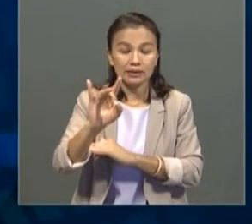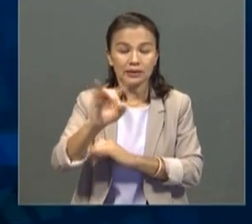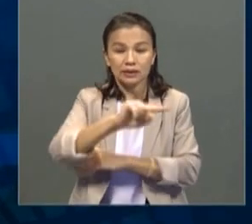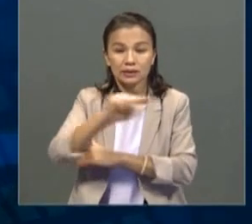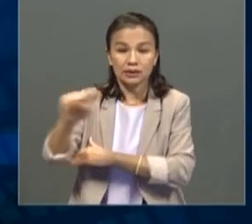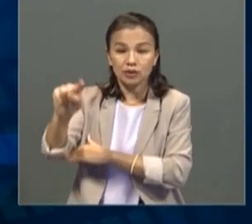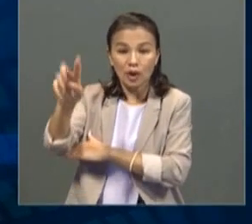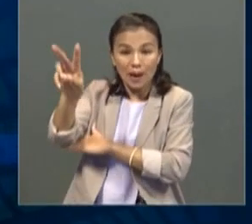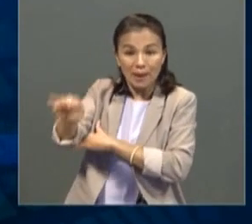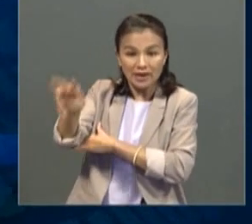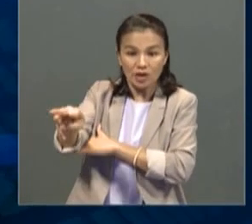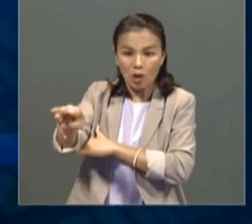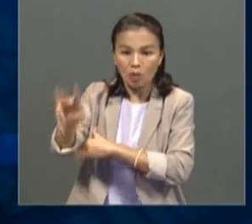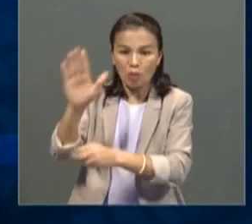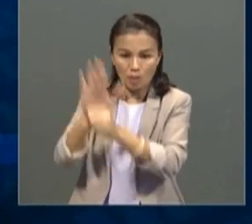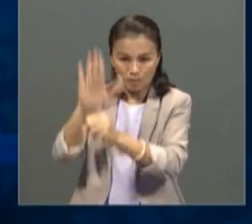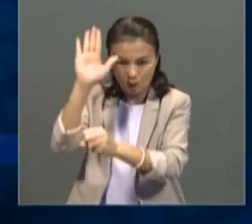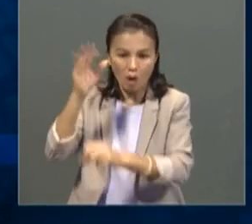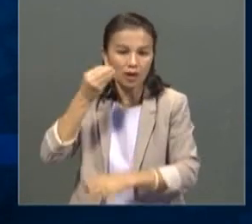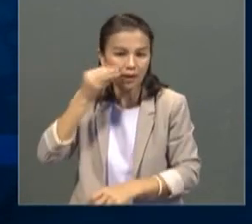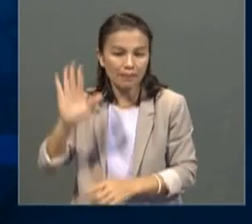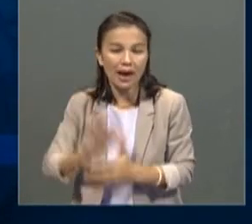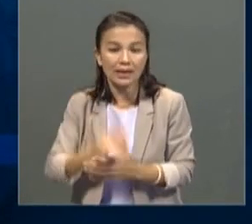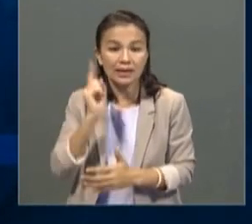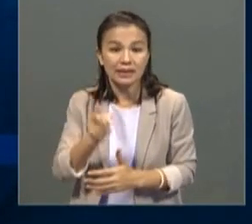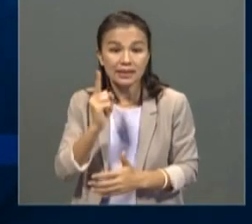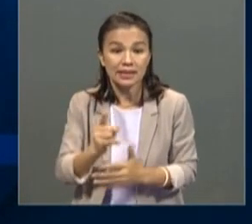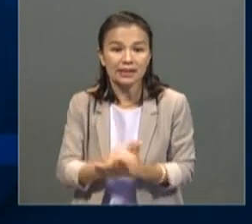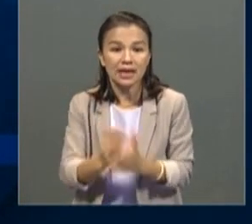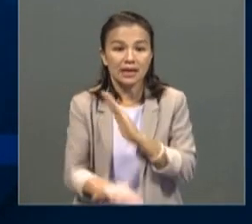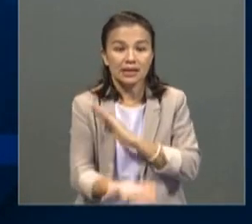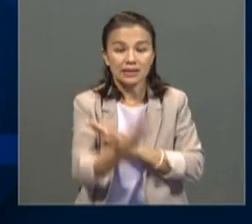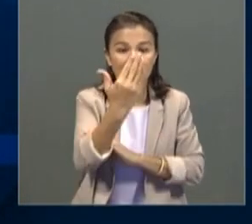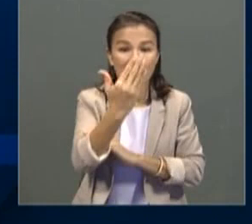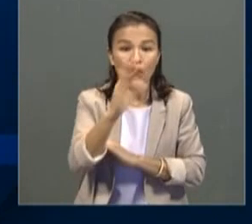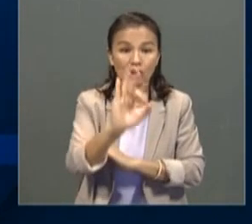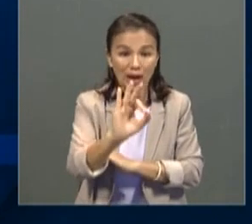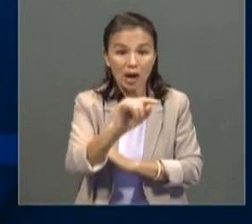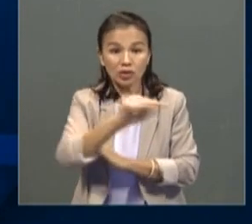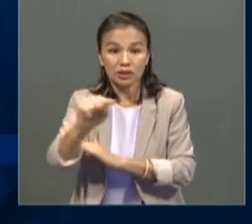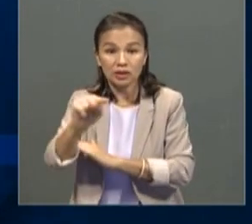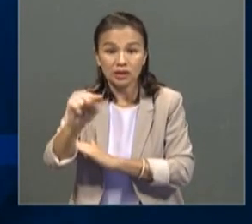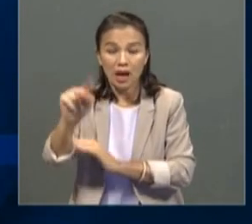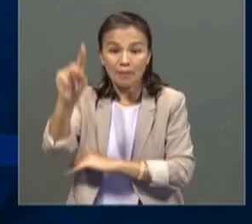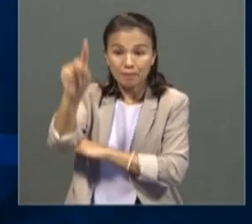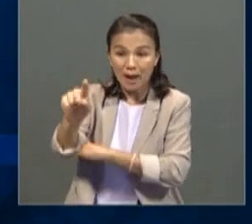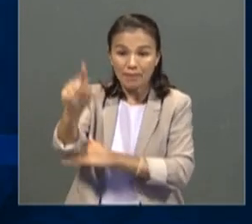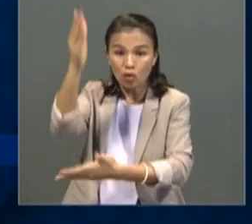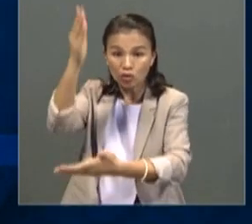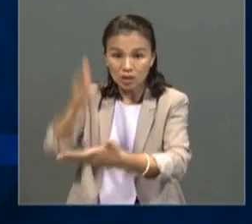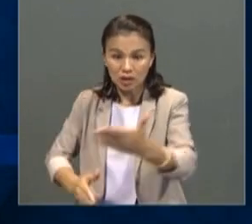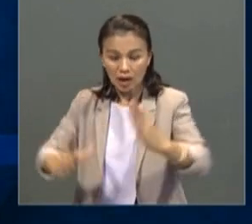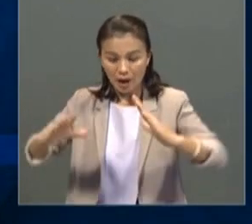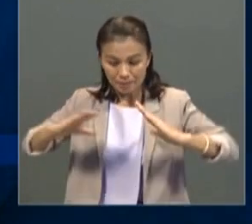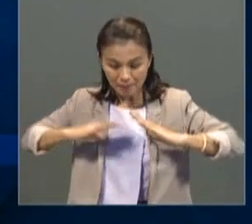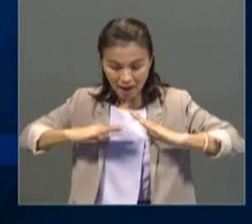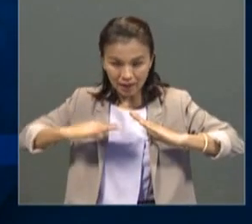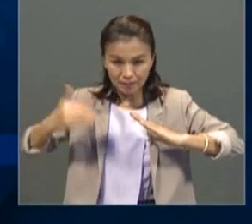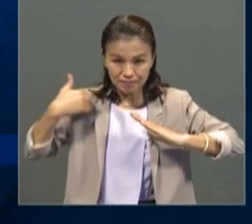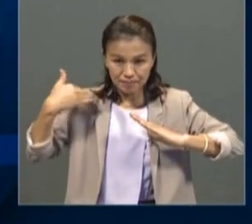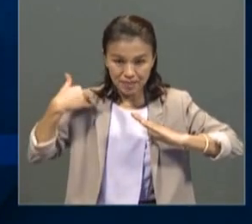အခုကျွန်တော်တို့ကဖြည့်စာမွေးဖြည့်တဲ့အချိန်ကိုလည်းကျွန်တော်တို့ short ချလိုက်ပြီ။တကယ်တမ်းဖြည့်တာပေါ့နော်၉နိုင်ရန်ညနေ၄နိုင်အထိဖြစ်ပါတ